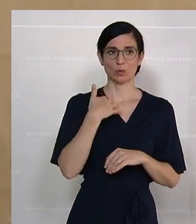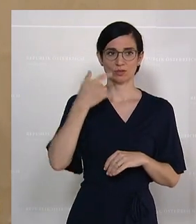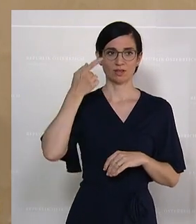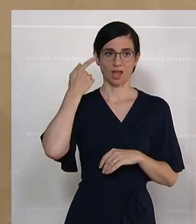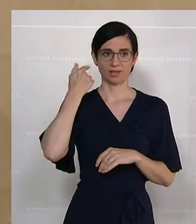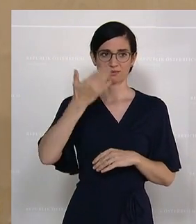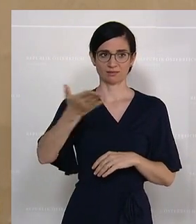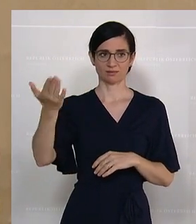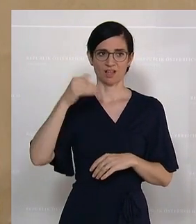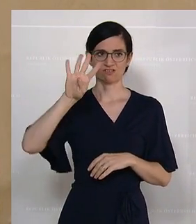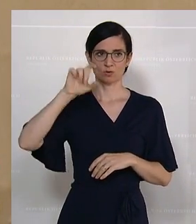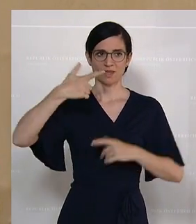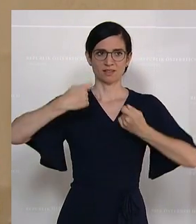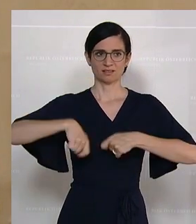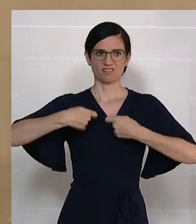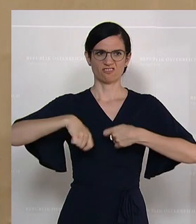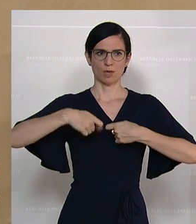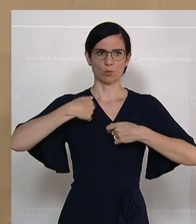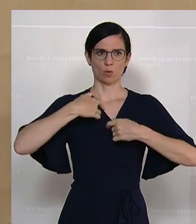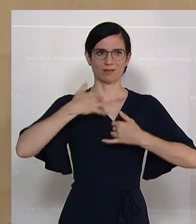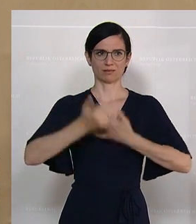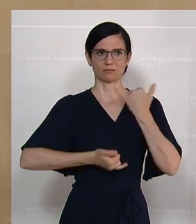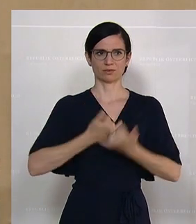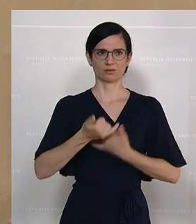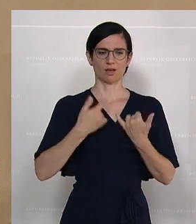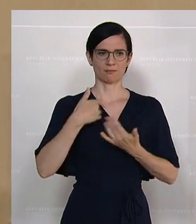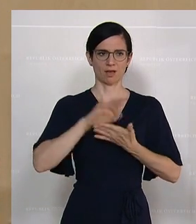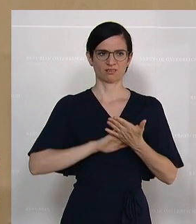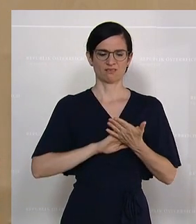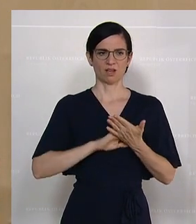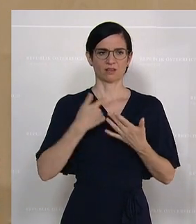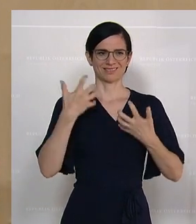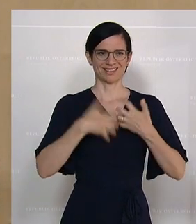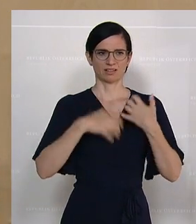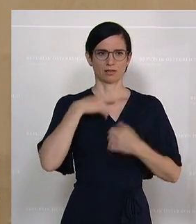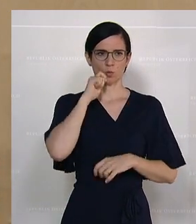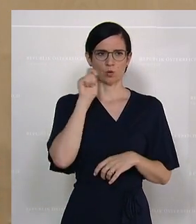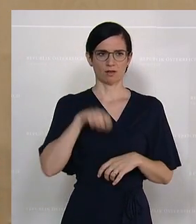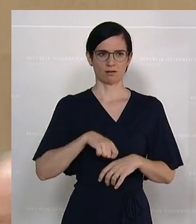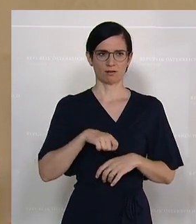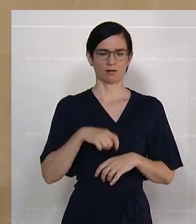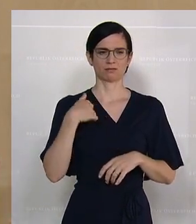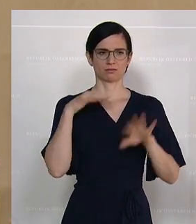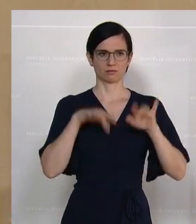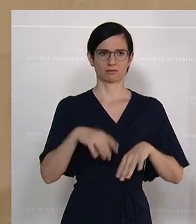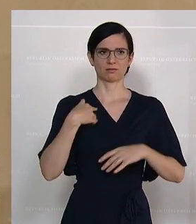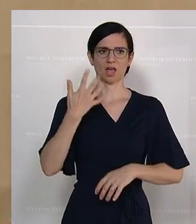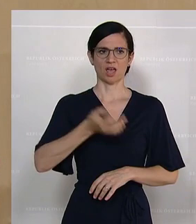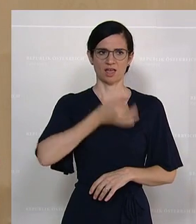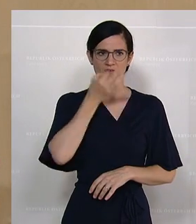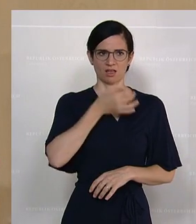habe am 24 februar dieses jahres also am beginn des kriegs in der ukraine hier bei einer rede